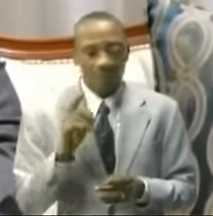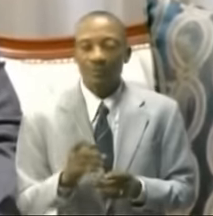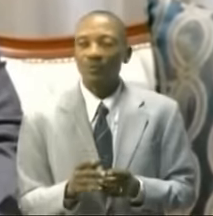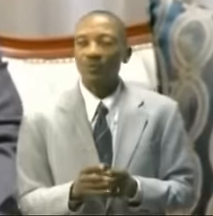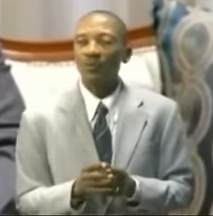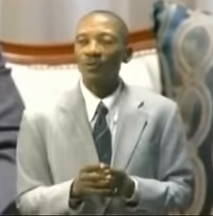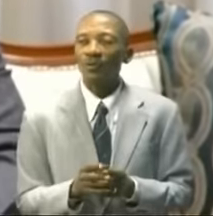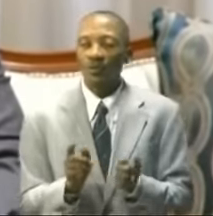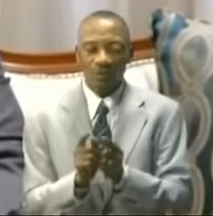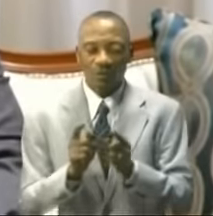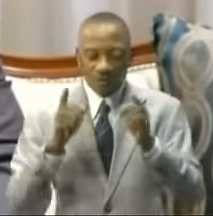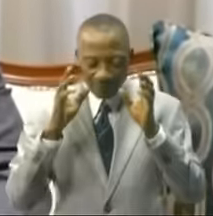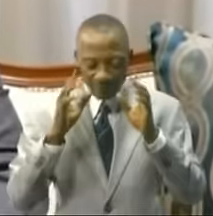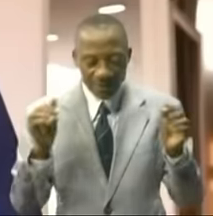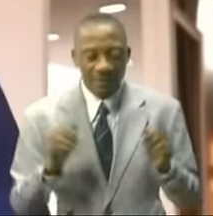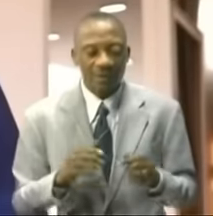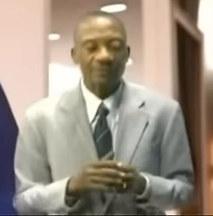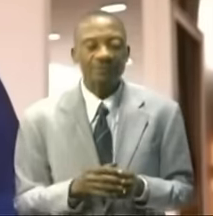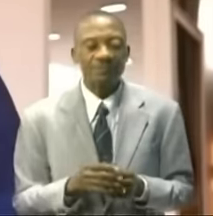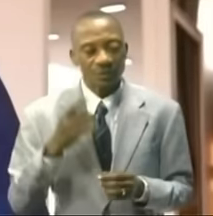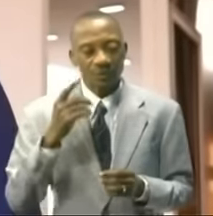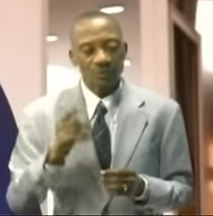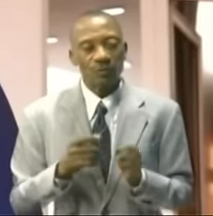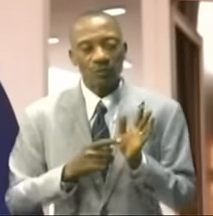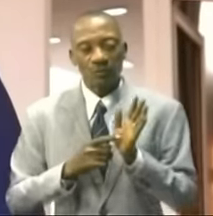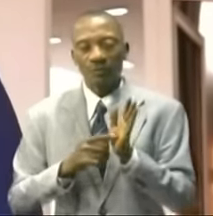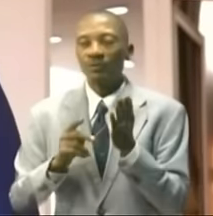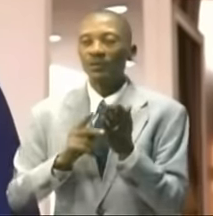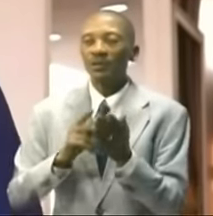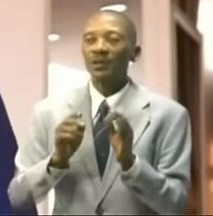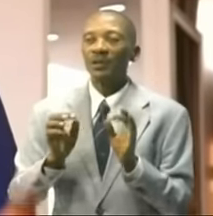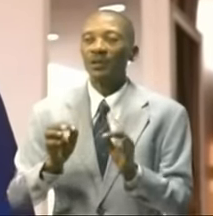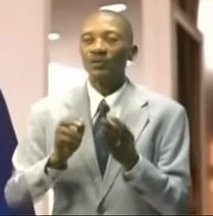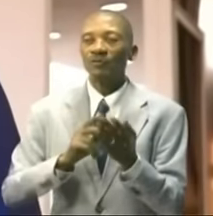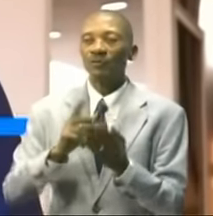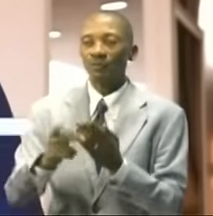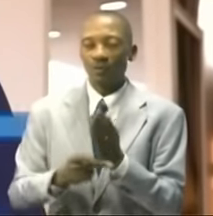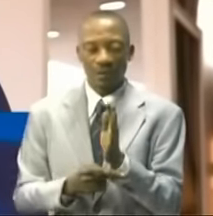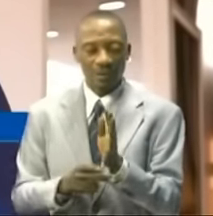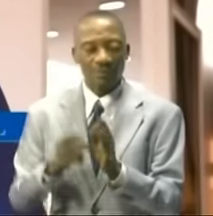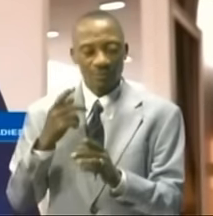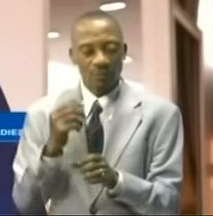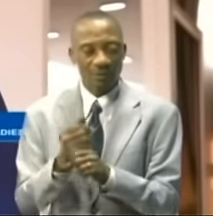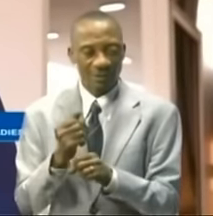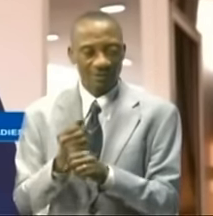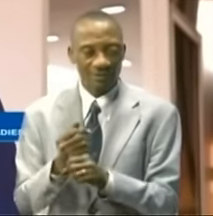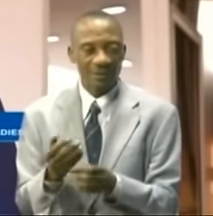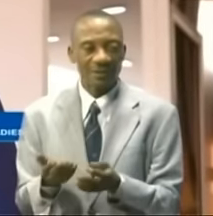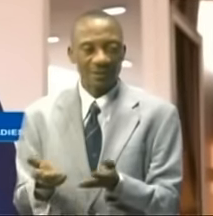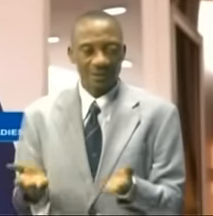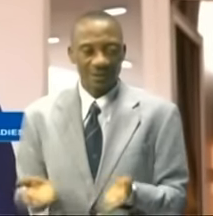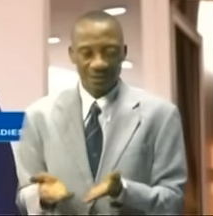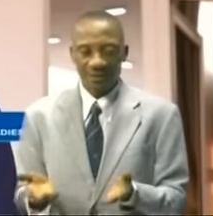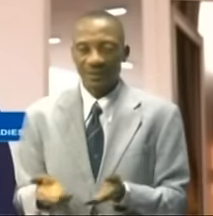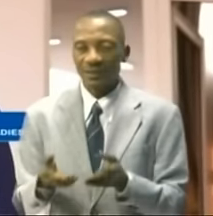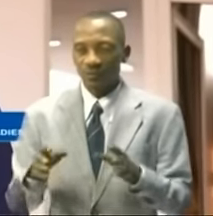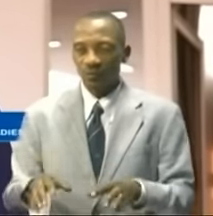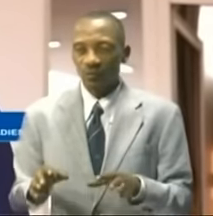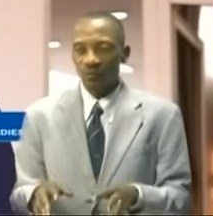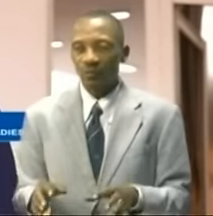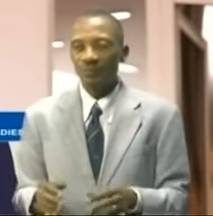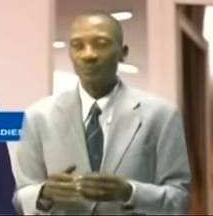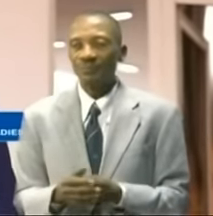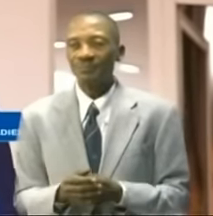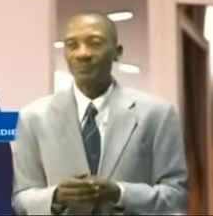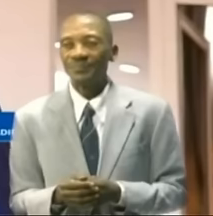pour le féliciter et même pour la mise en place du gouvernement et aussi pour lui rappeler nos remerciements pour notre